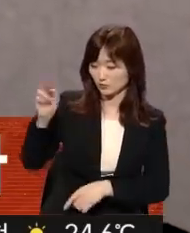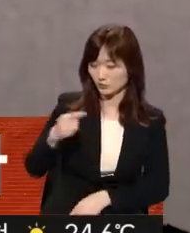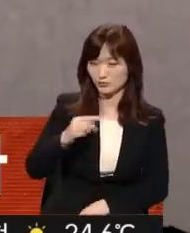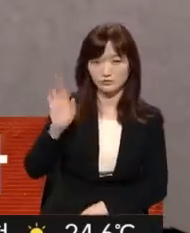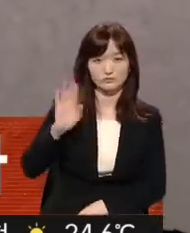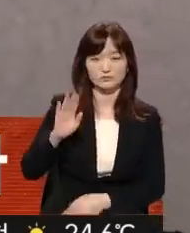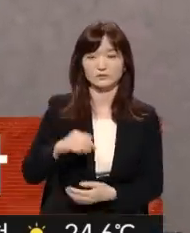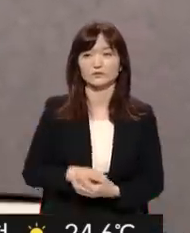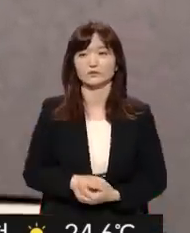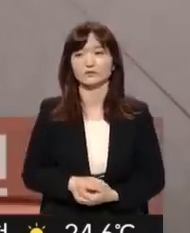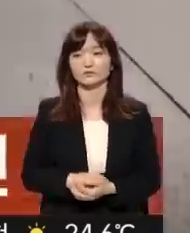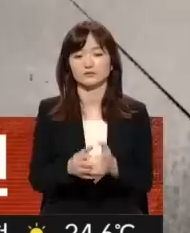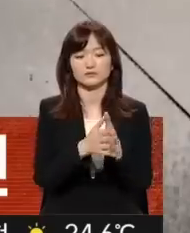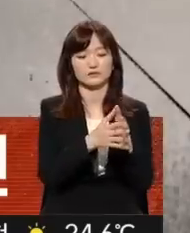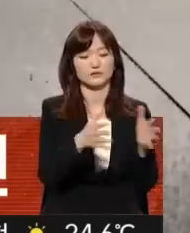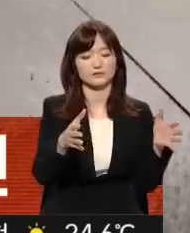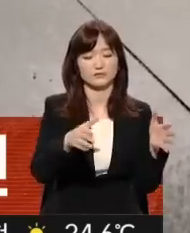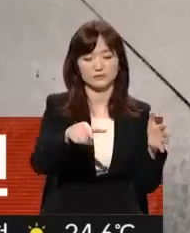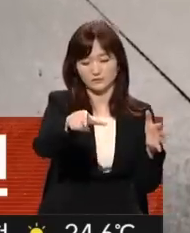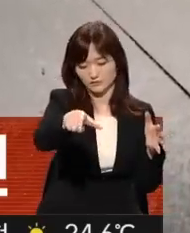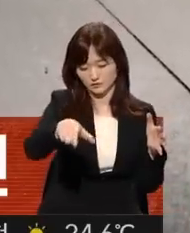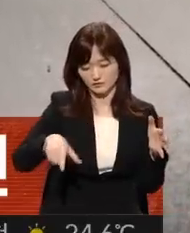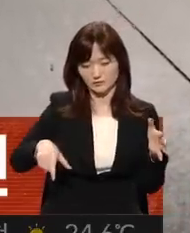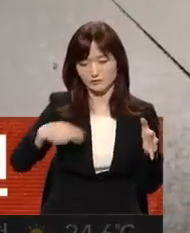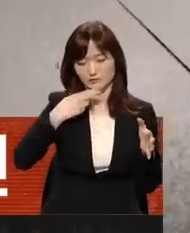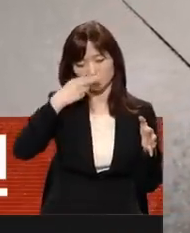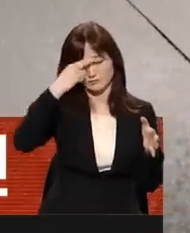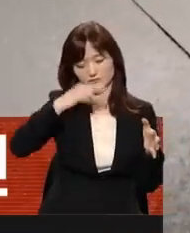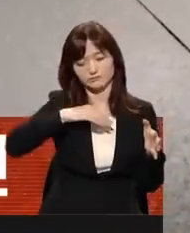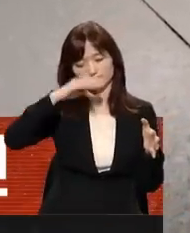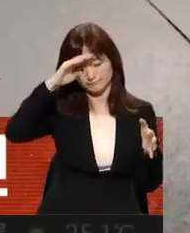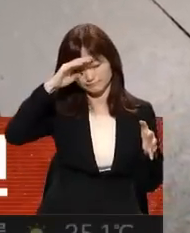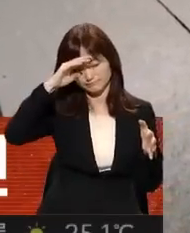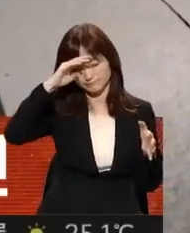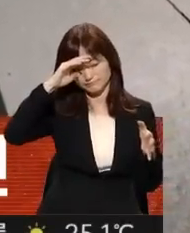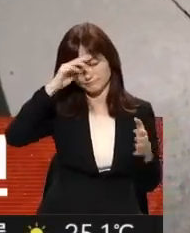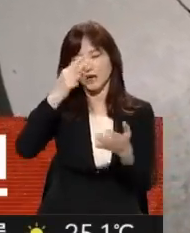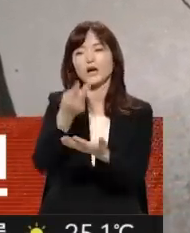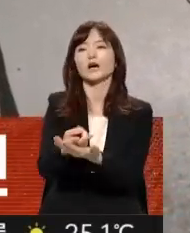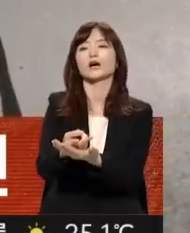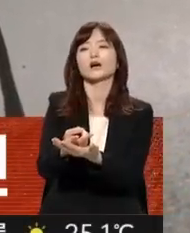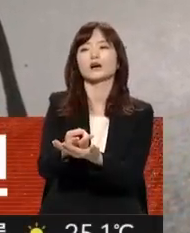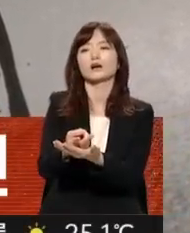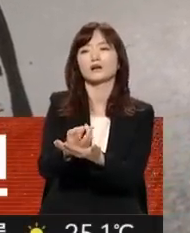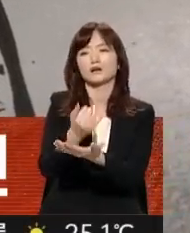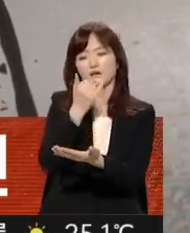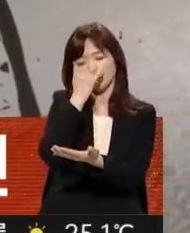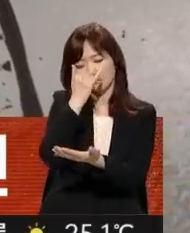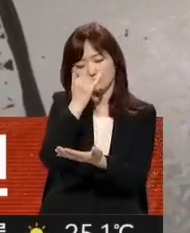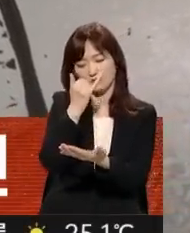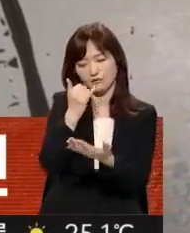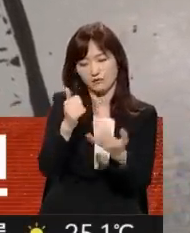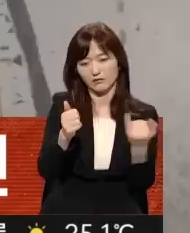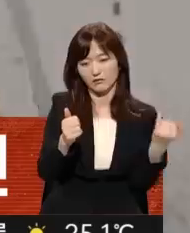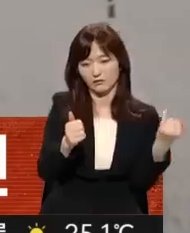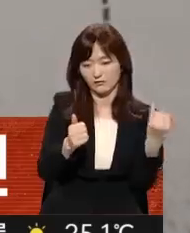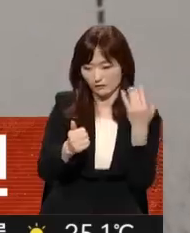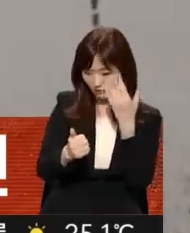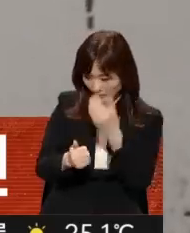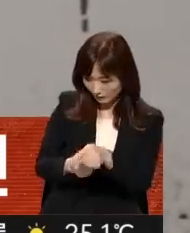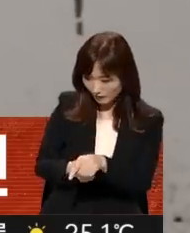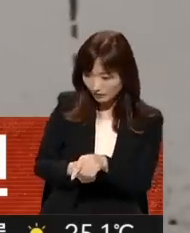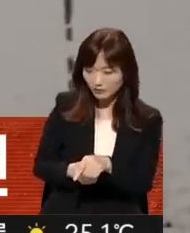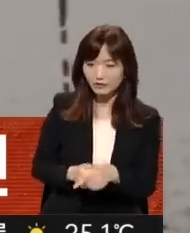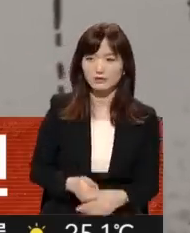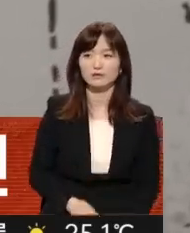보니까 아파트 복도에 술이 채서 대자로 저렇게 누워있는 남편을 발견하게 됩니다.